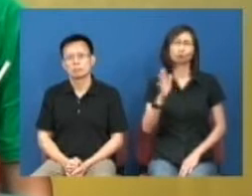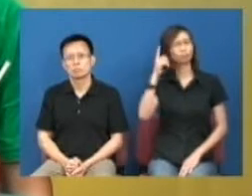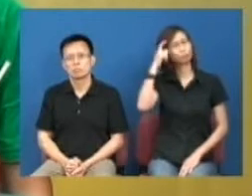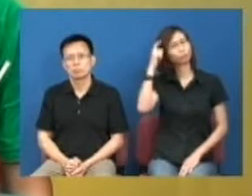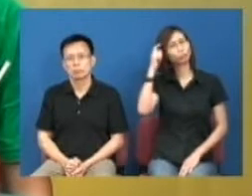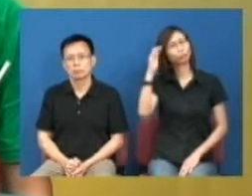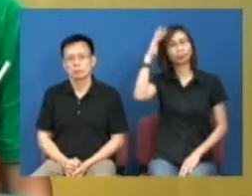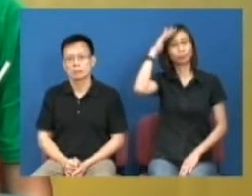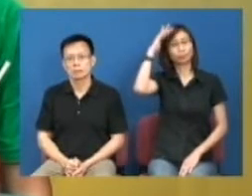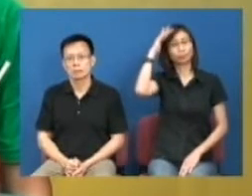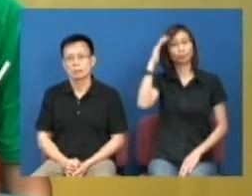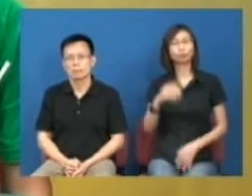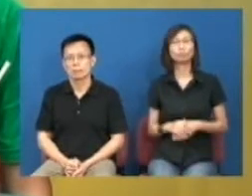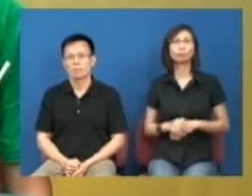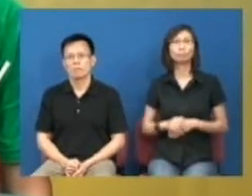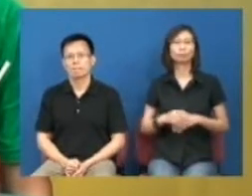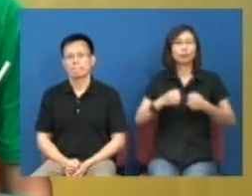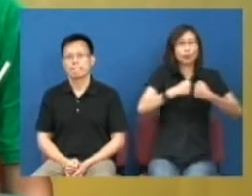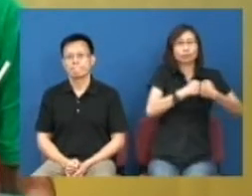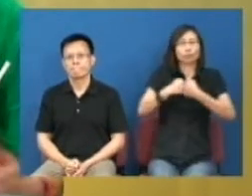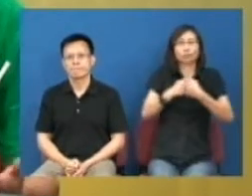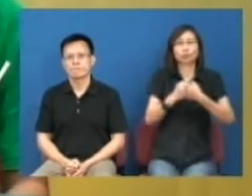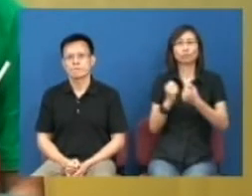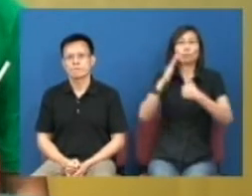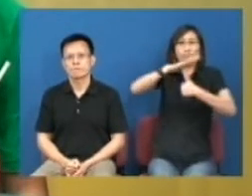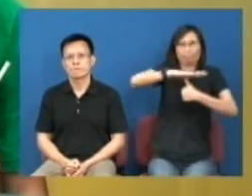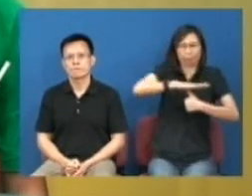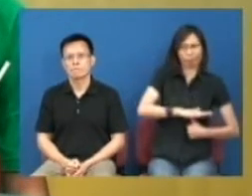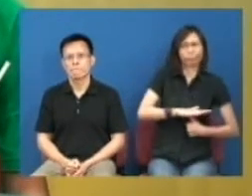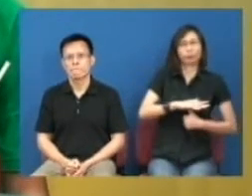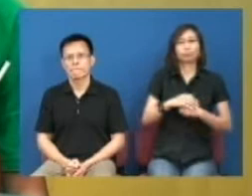希望透過激化示威啊，透過高壓嘅鎮壓